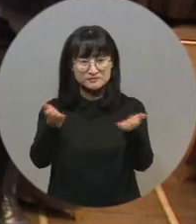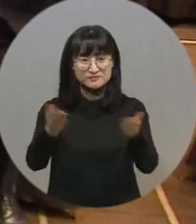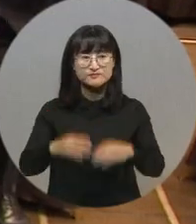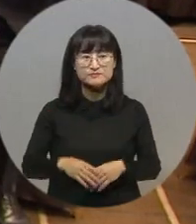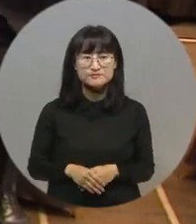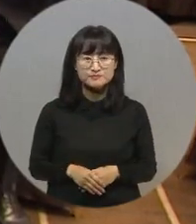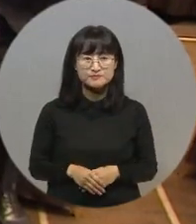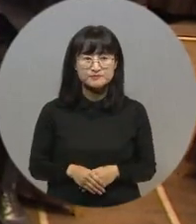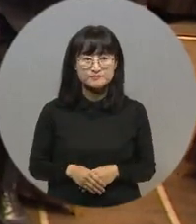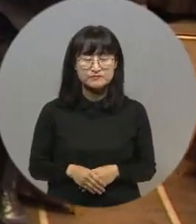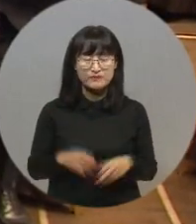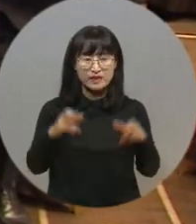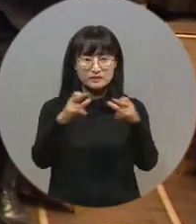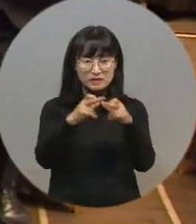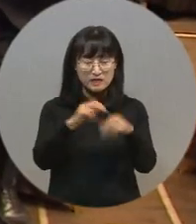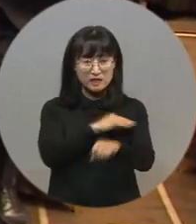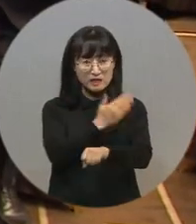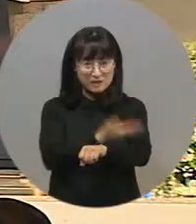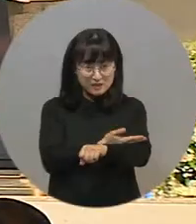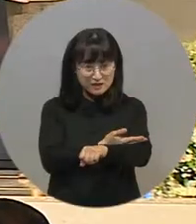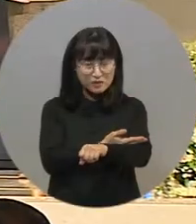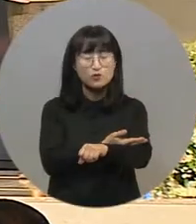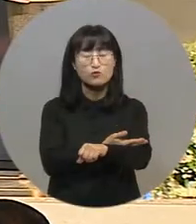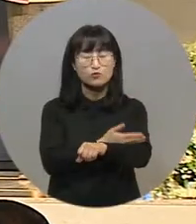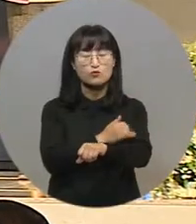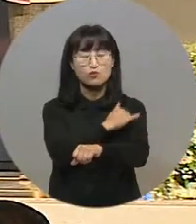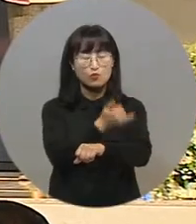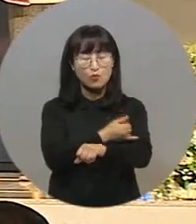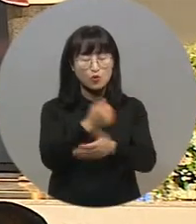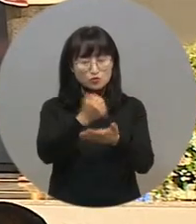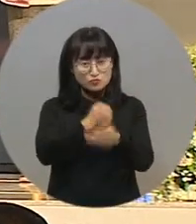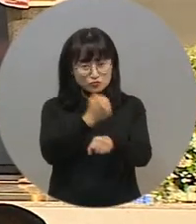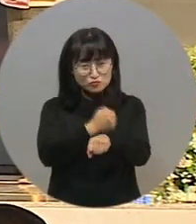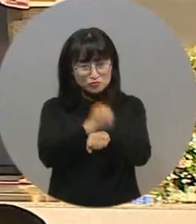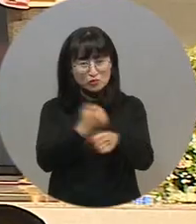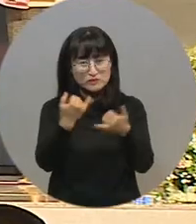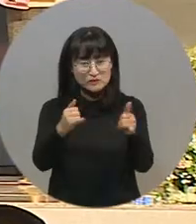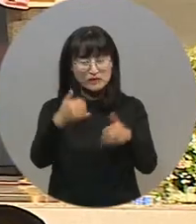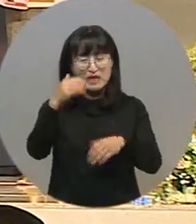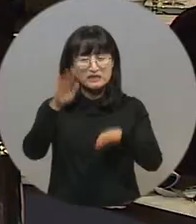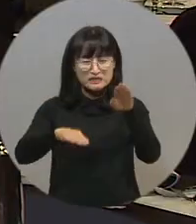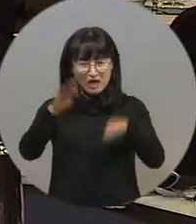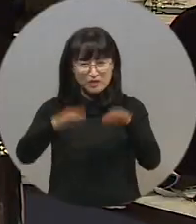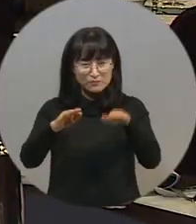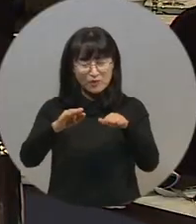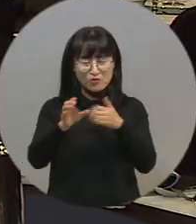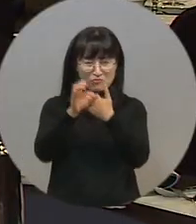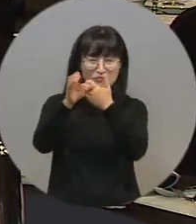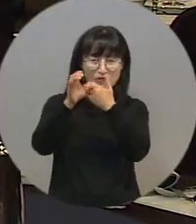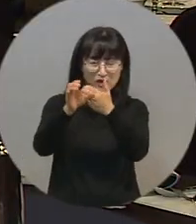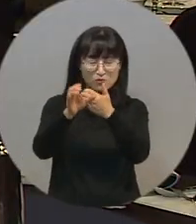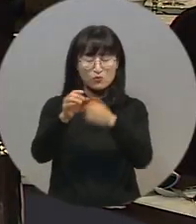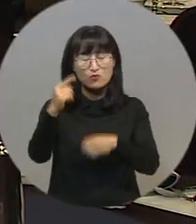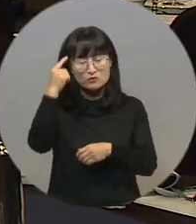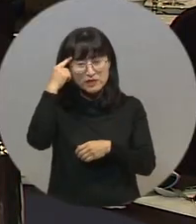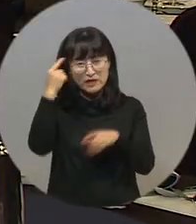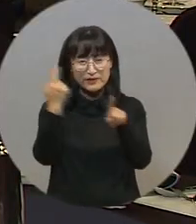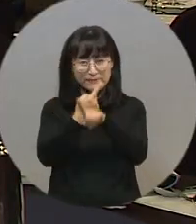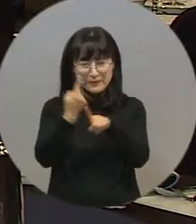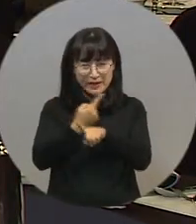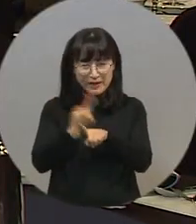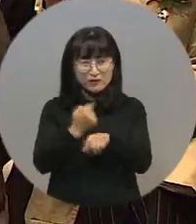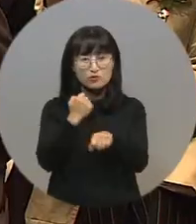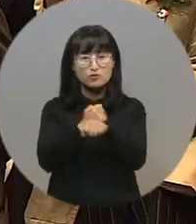수여했습니다 장애인 인권 공로자들 수상이 장애인 차별에 저항하고 잘못된 사회 인식을 바로잡기 위한 노력의